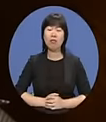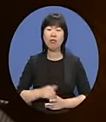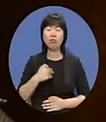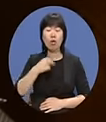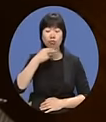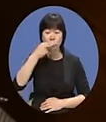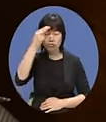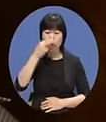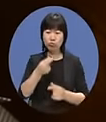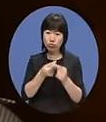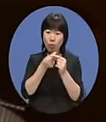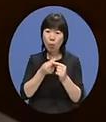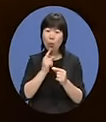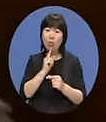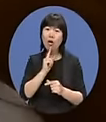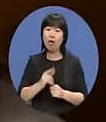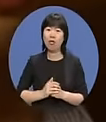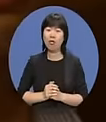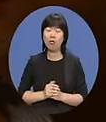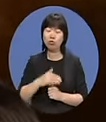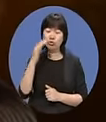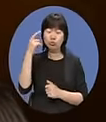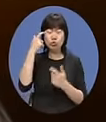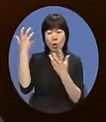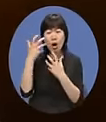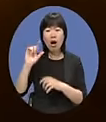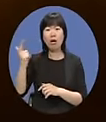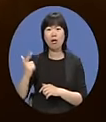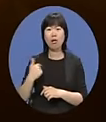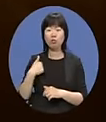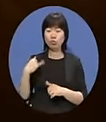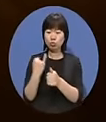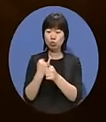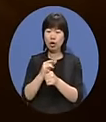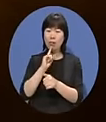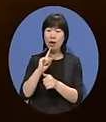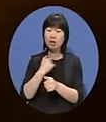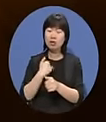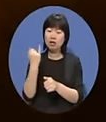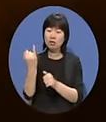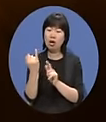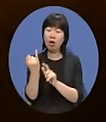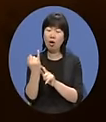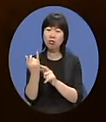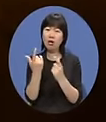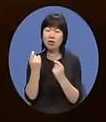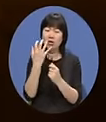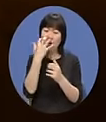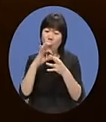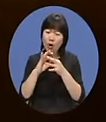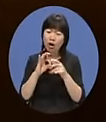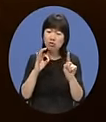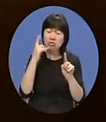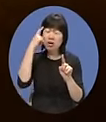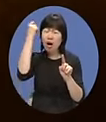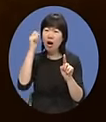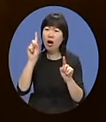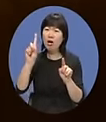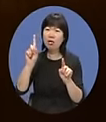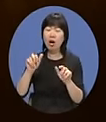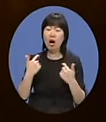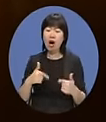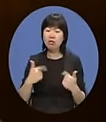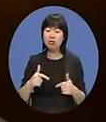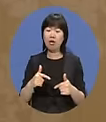안 취했어. 그리고 우리 부부 아니야? 난 당신이랑 언제 잤는지 기억도 안 나. 맨날 찬이만